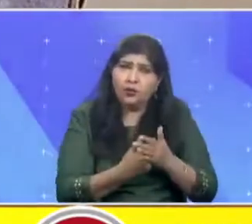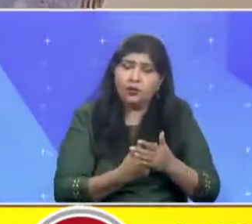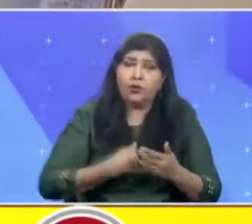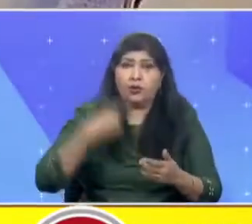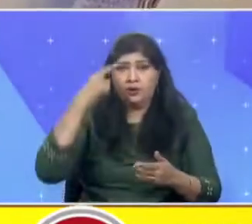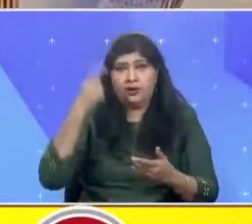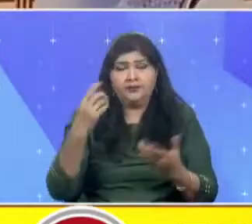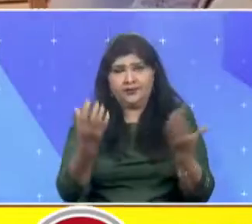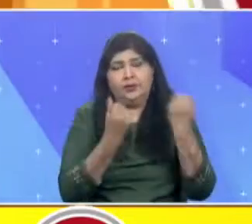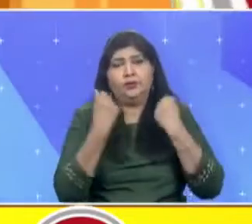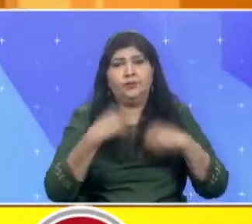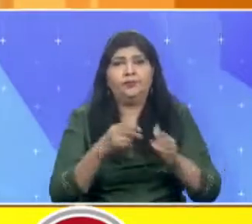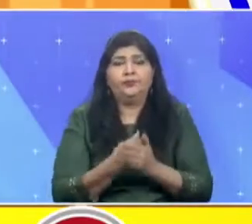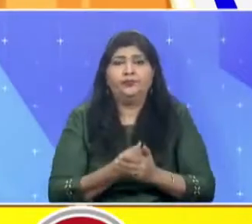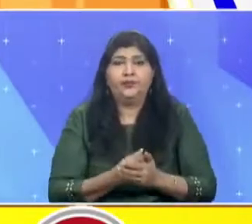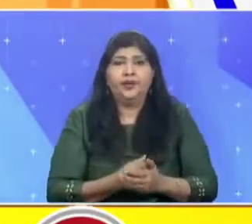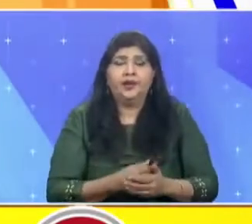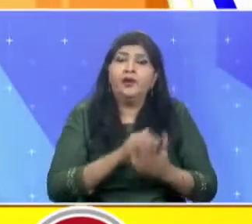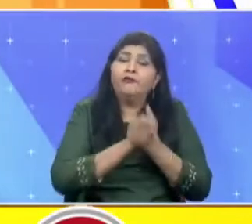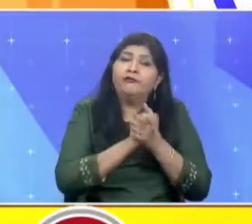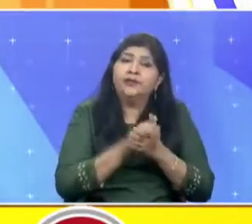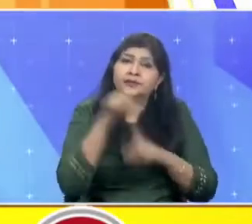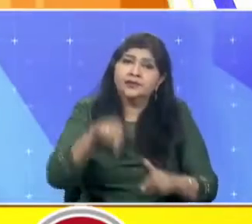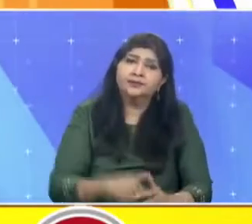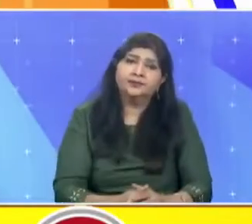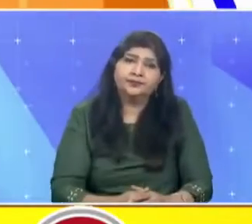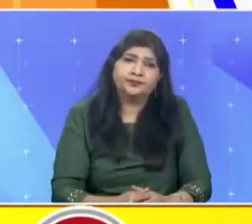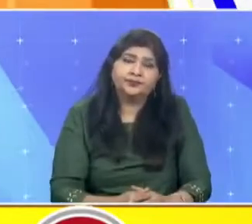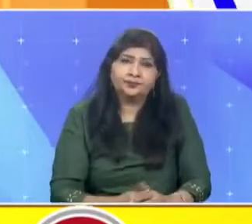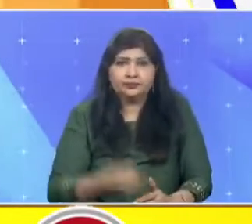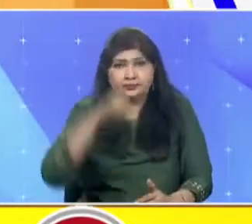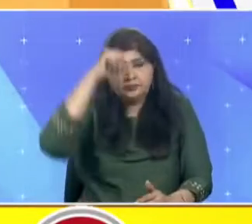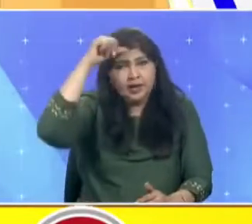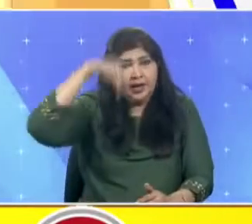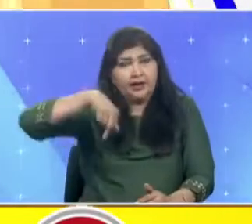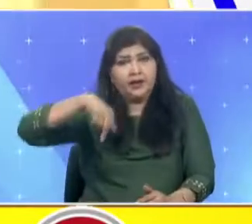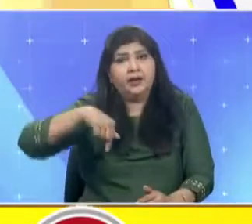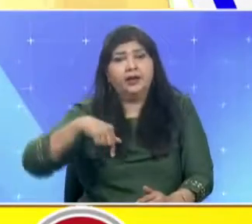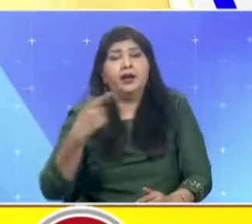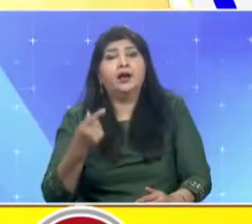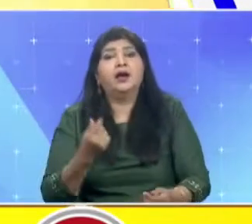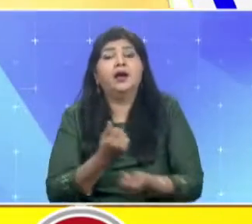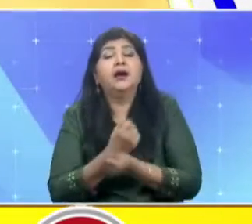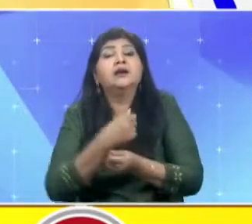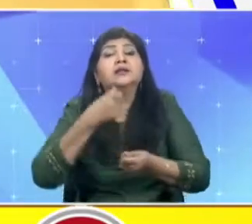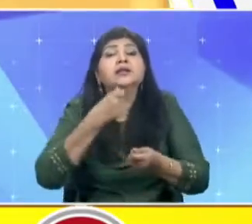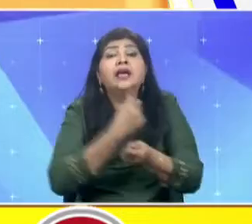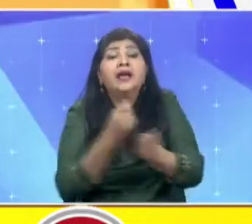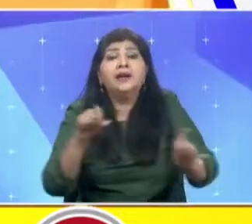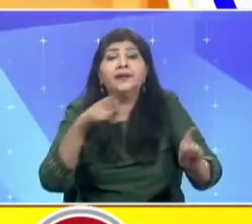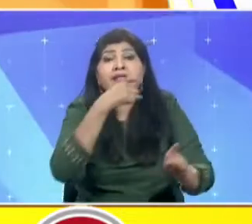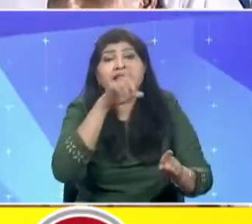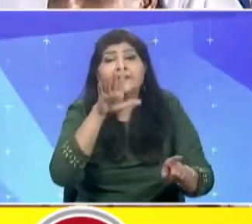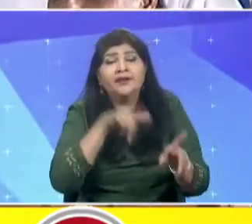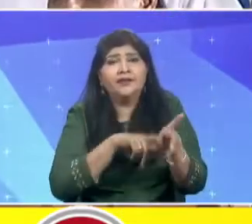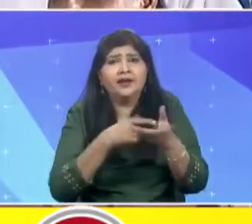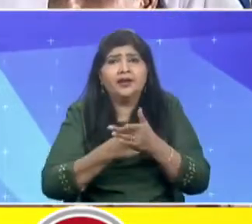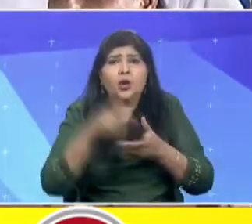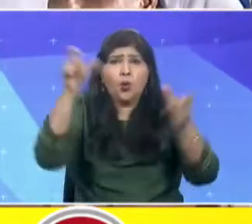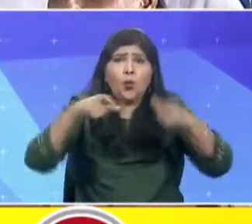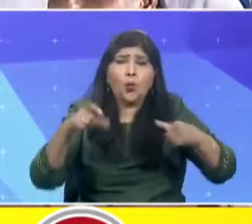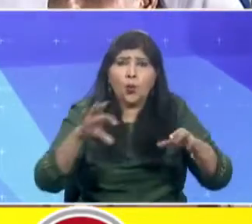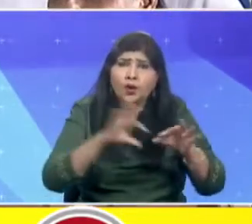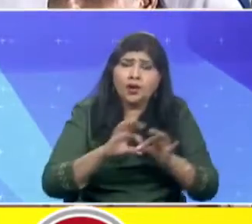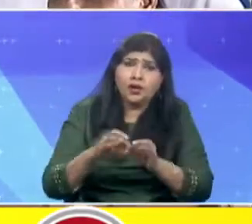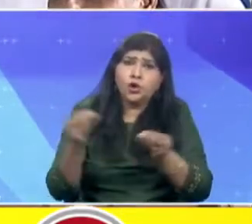जानें। मेरे प्यारे देशवासियों, देश में आजादी का अमृत महोत्सव अब जन भागीदारी